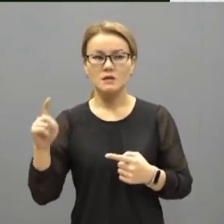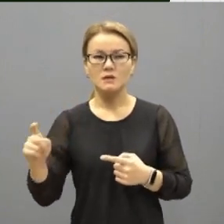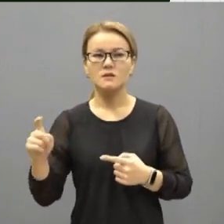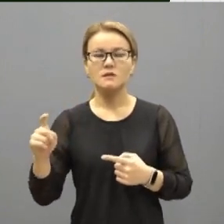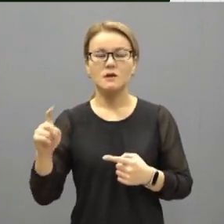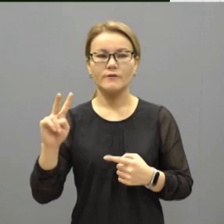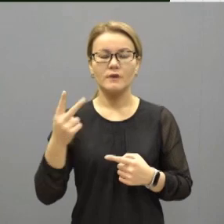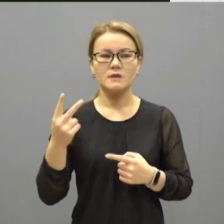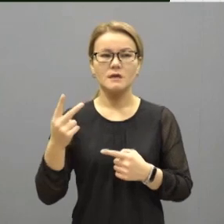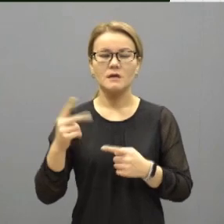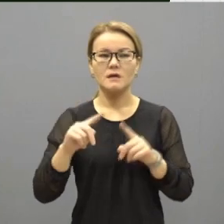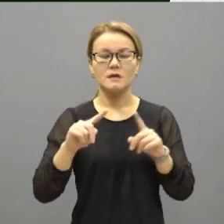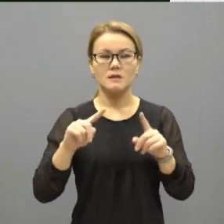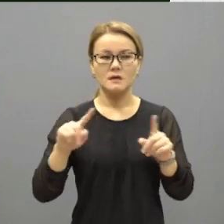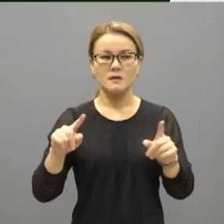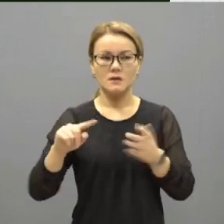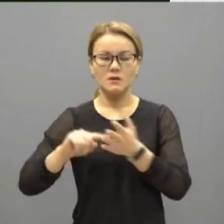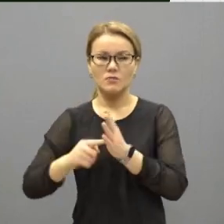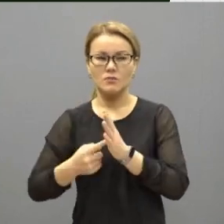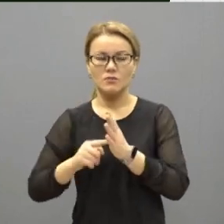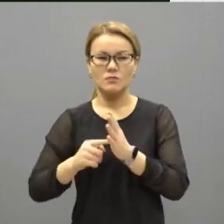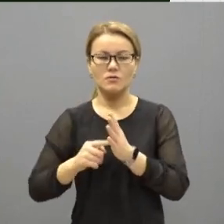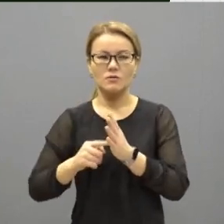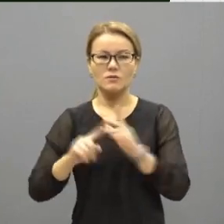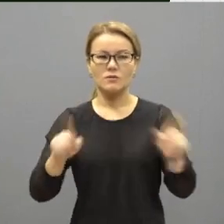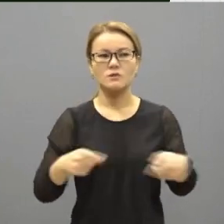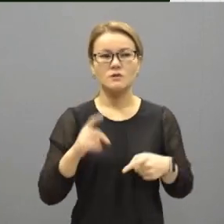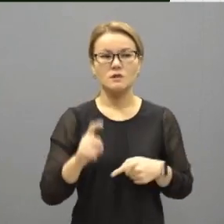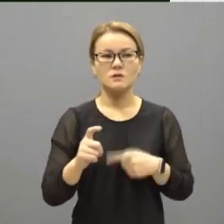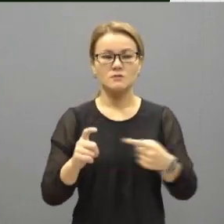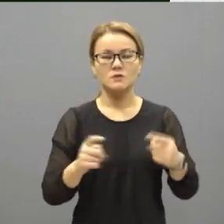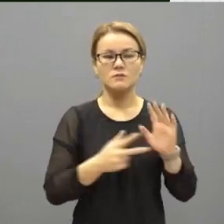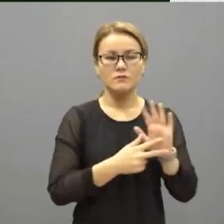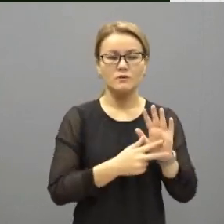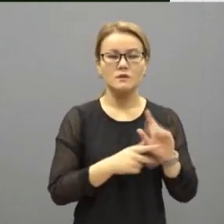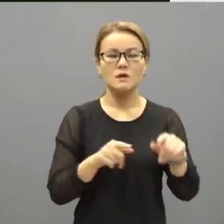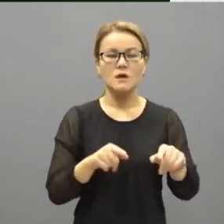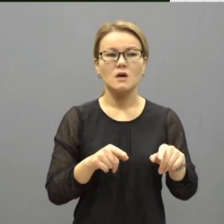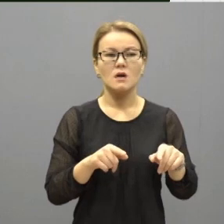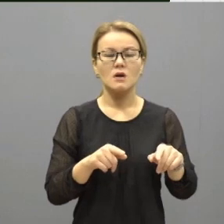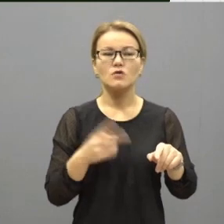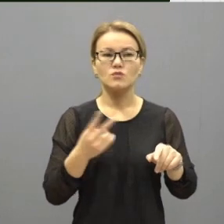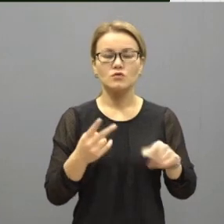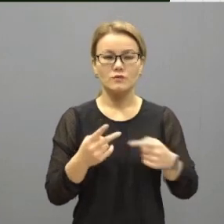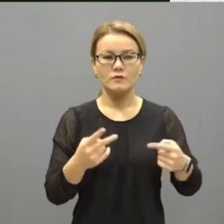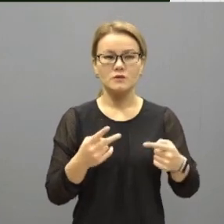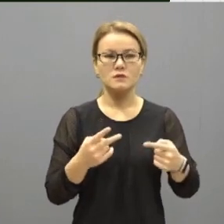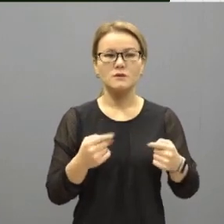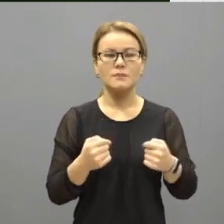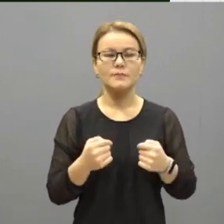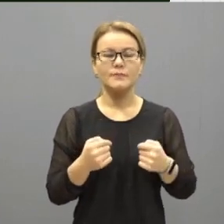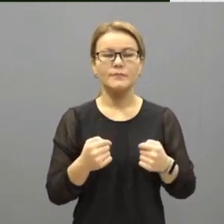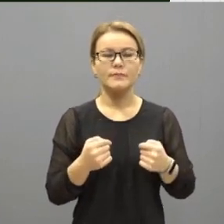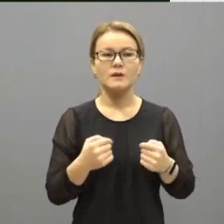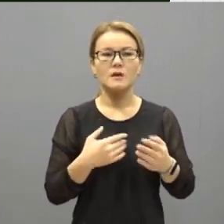мы вынесем x в квадрате за скобку, то внутри скобки останется x, вычесть 8.